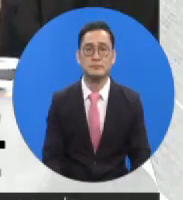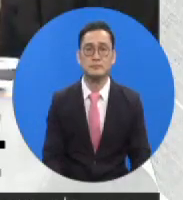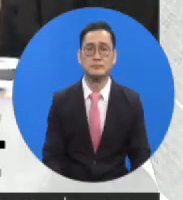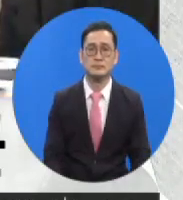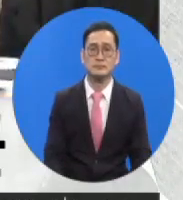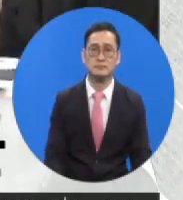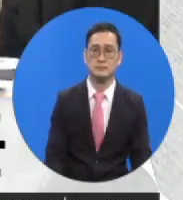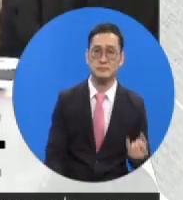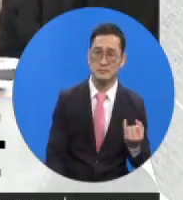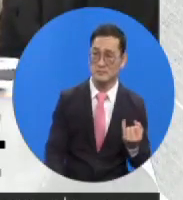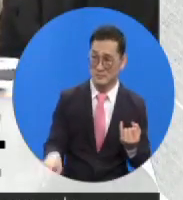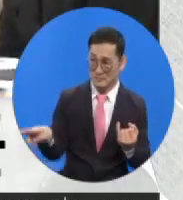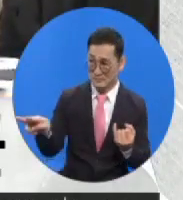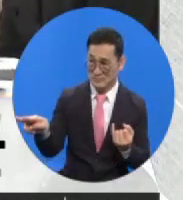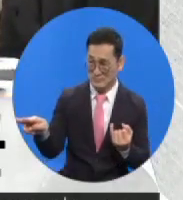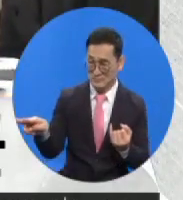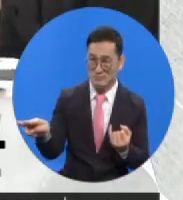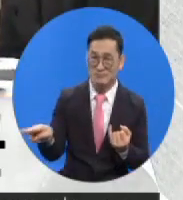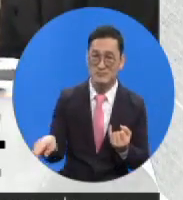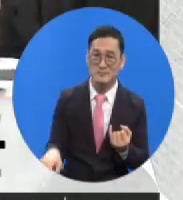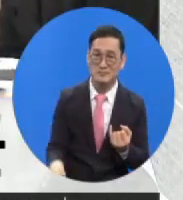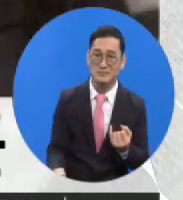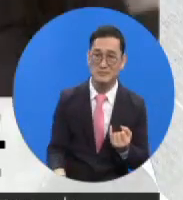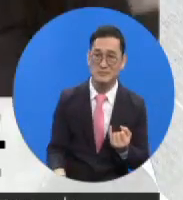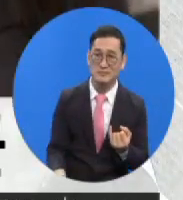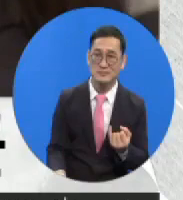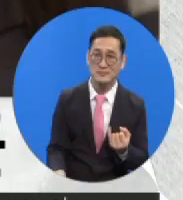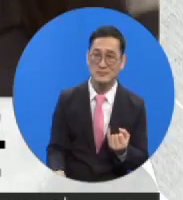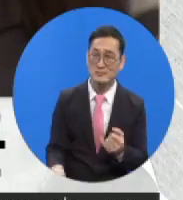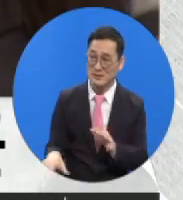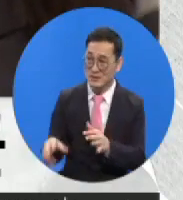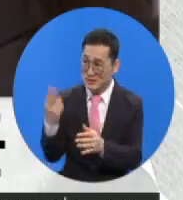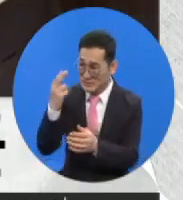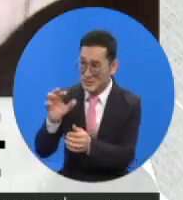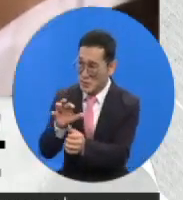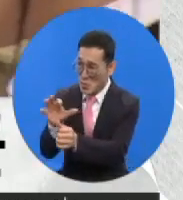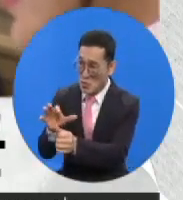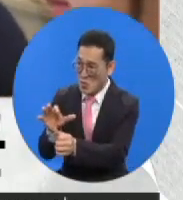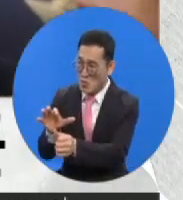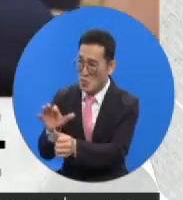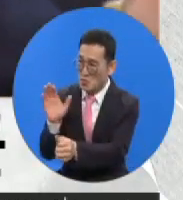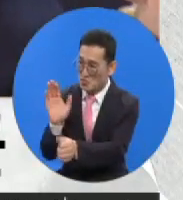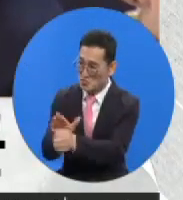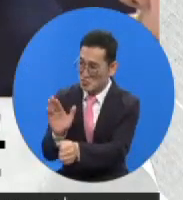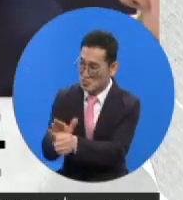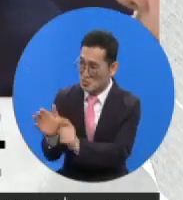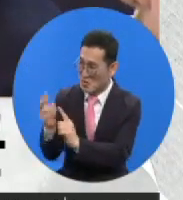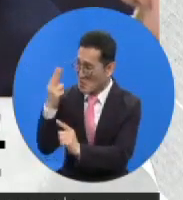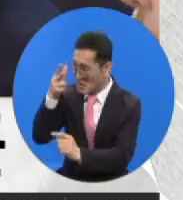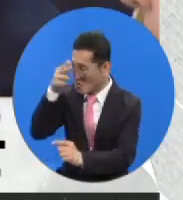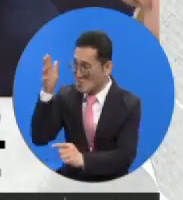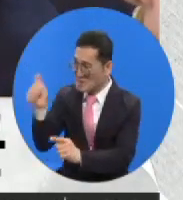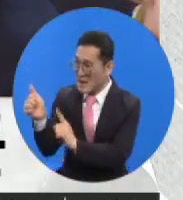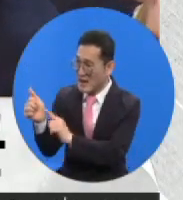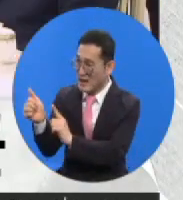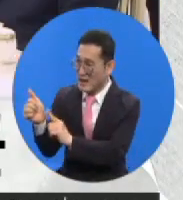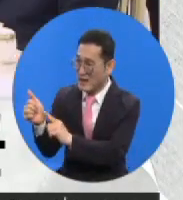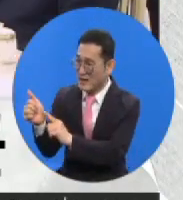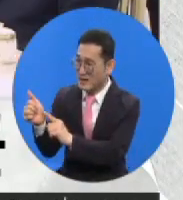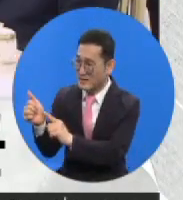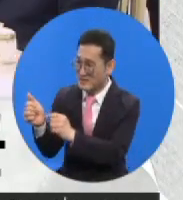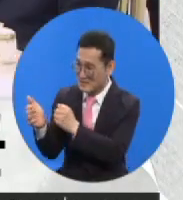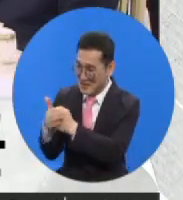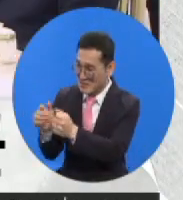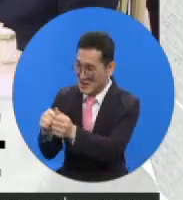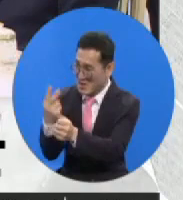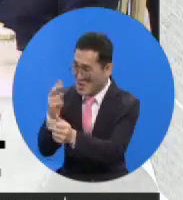그 시작은 거기지만 지금 논란이 되고 있는데 지켜주고 있는 것은 결국 윤석열이라는 방패막이가 있기 때문에 지켜지는 거